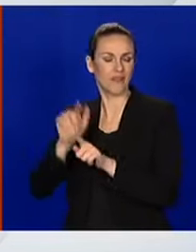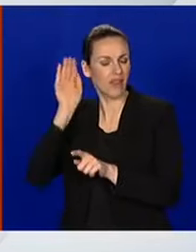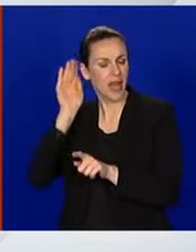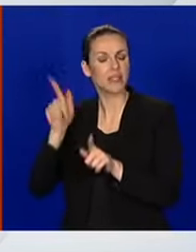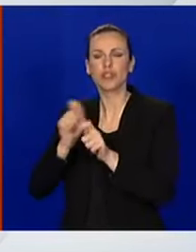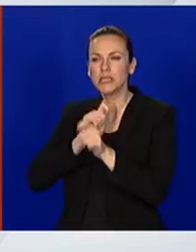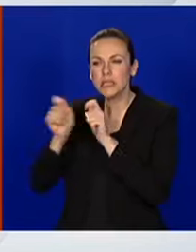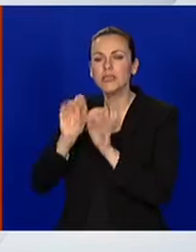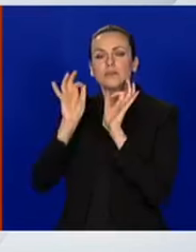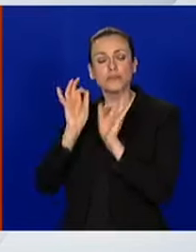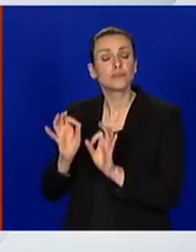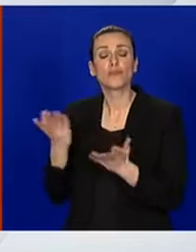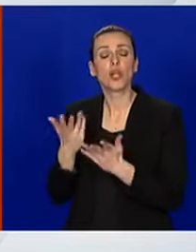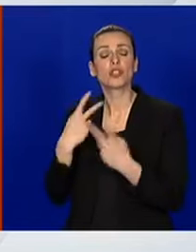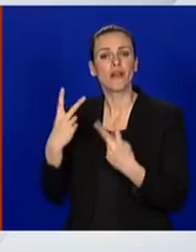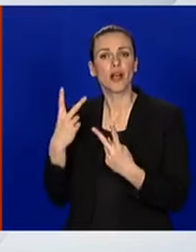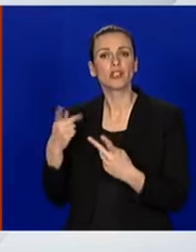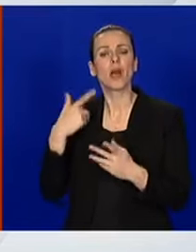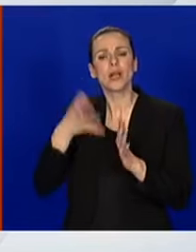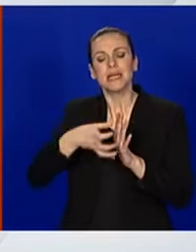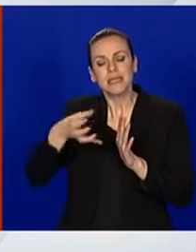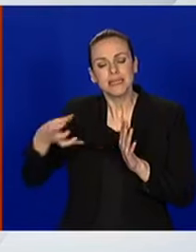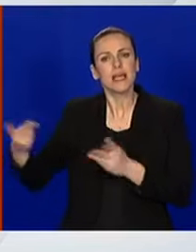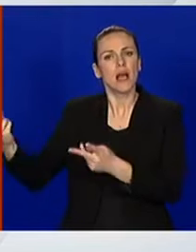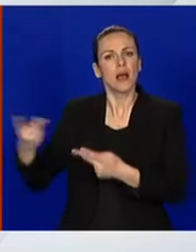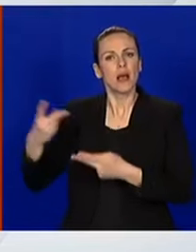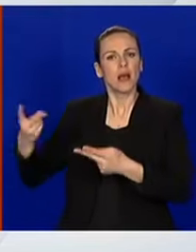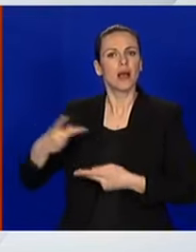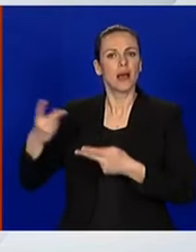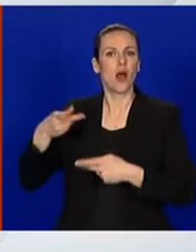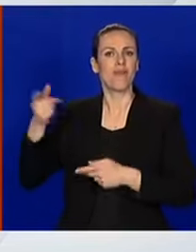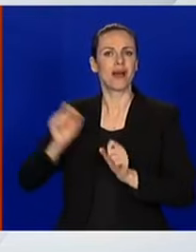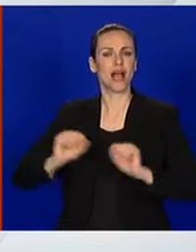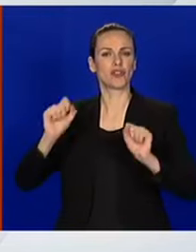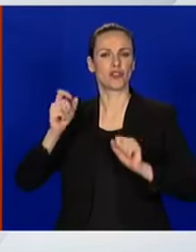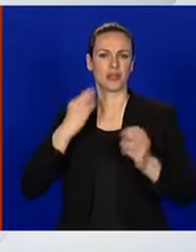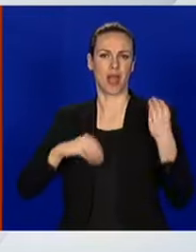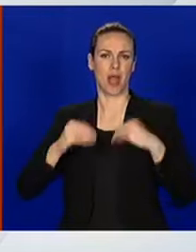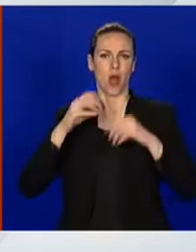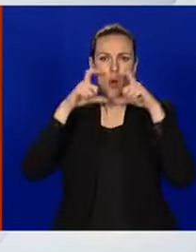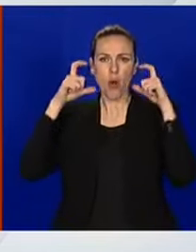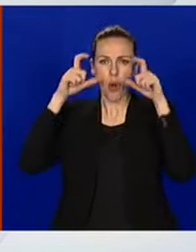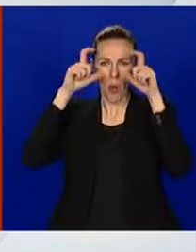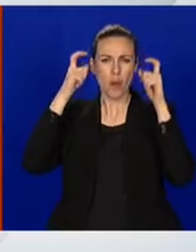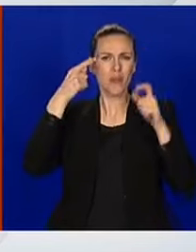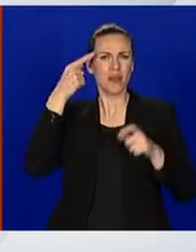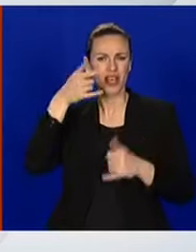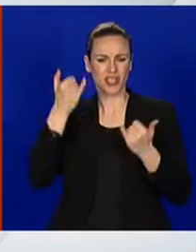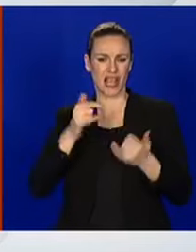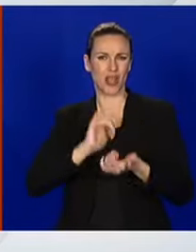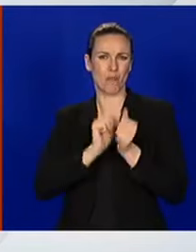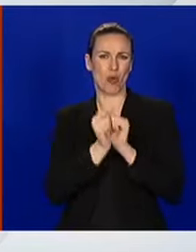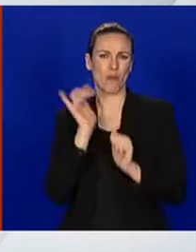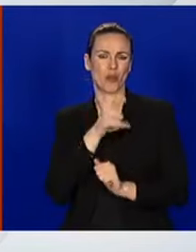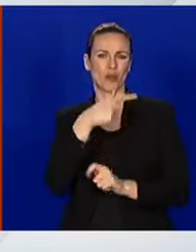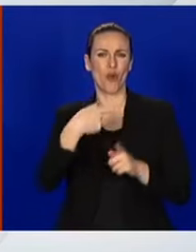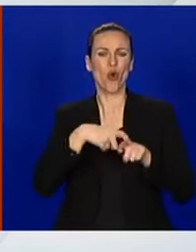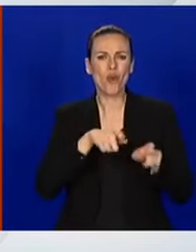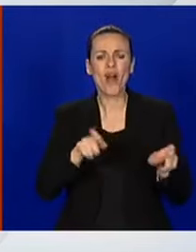i što je najbitnije kontinuiranu dopremu zaštitne opreme, jer kao što znate u borbi protiv ove epidemije ne